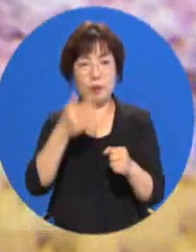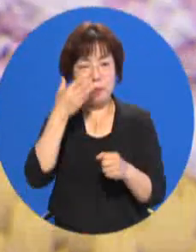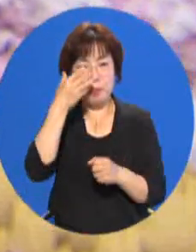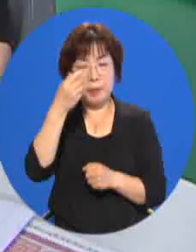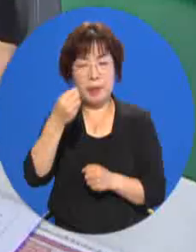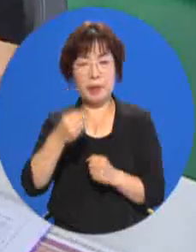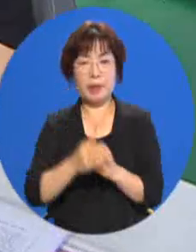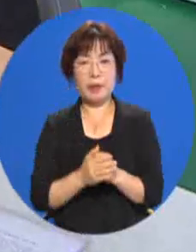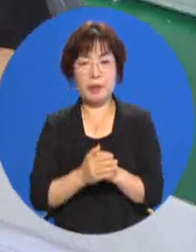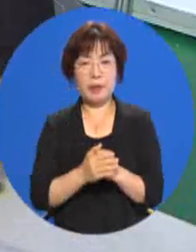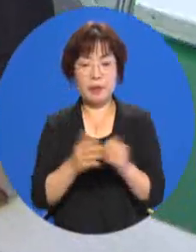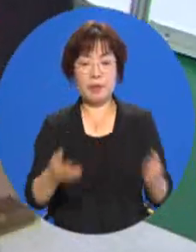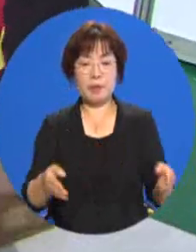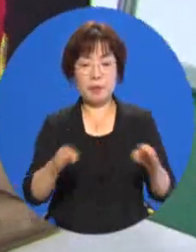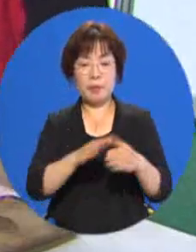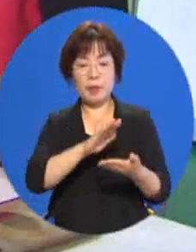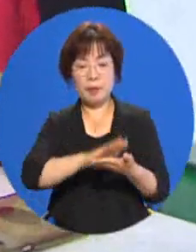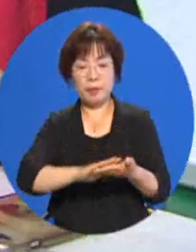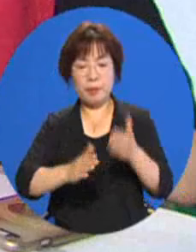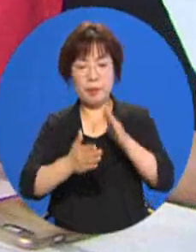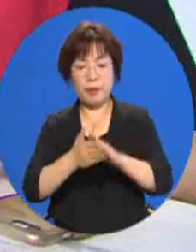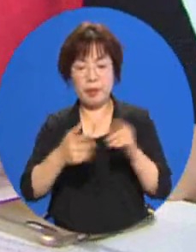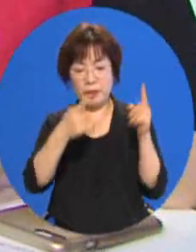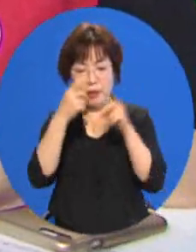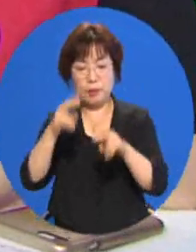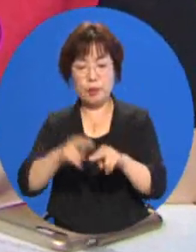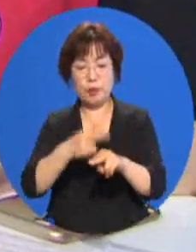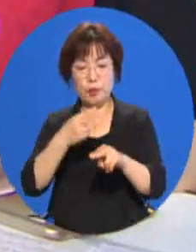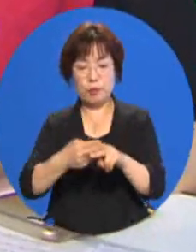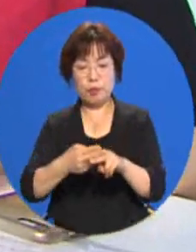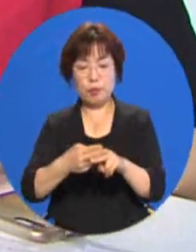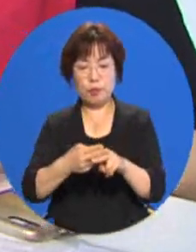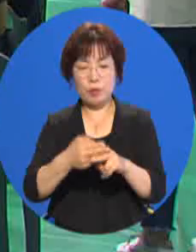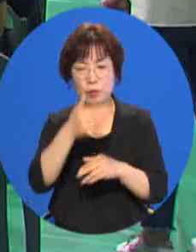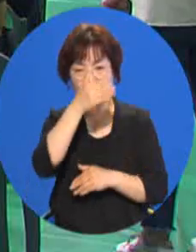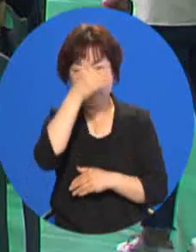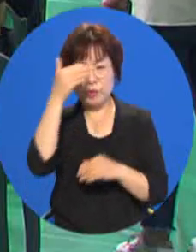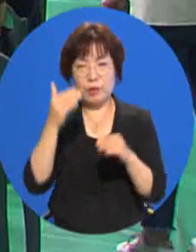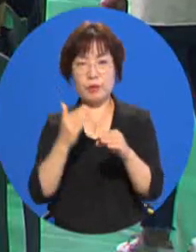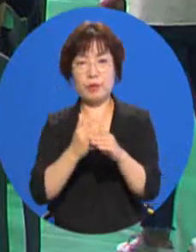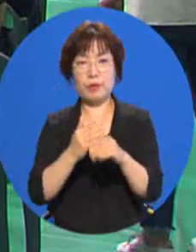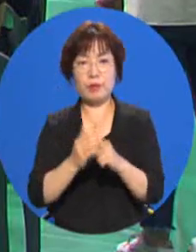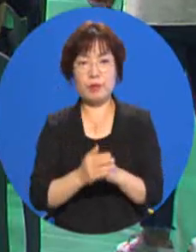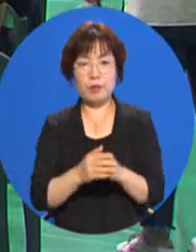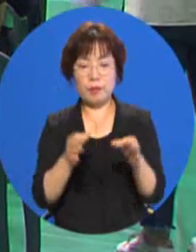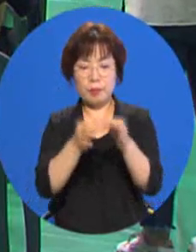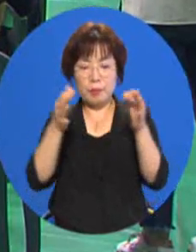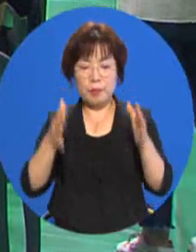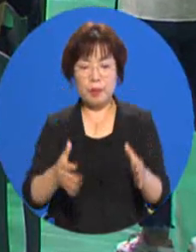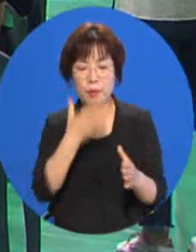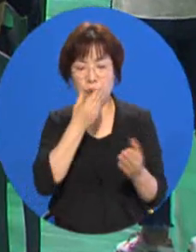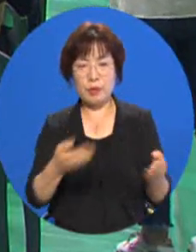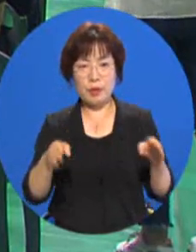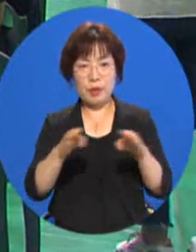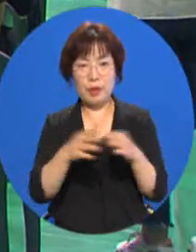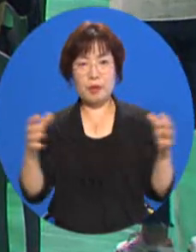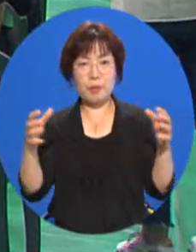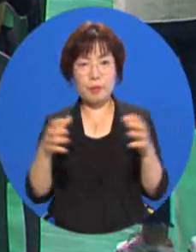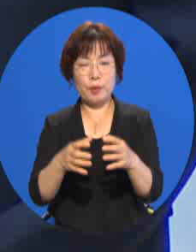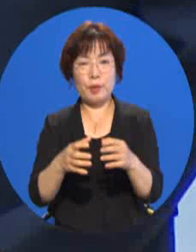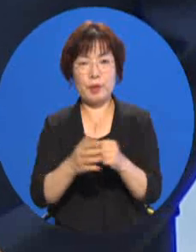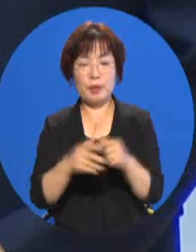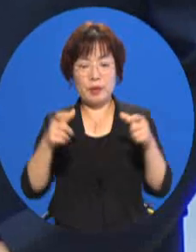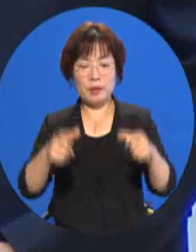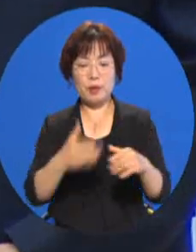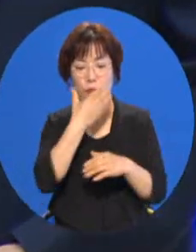오가고 기관들의 정성이 담긴 기념품들이 발길을 멈추게 합니다. 오랜만에 복지기관들이 한자리에 모이면서